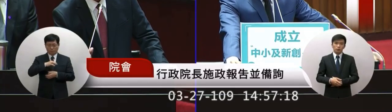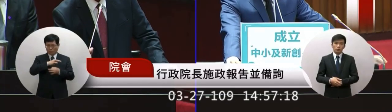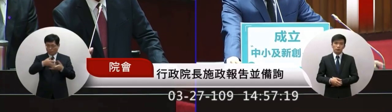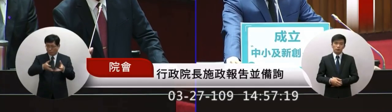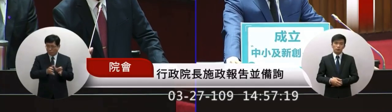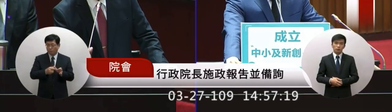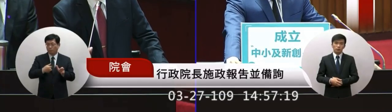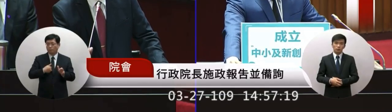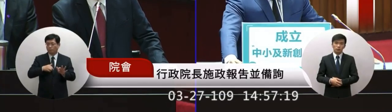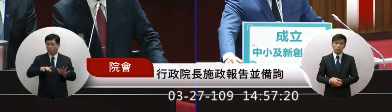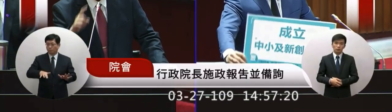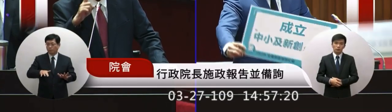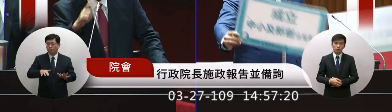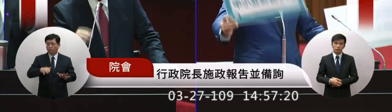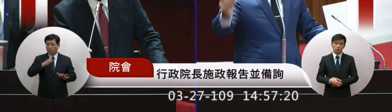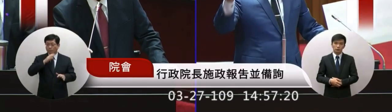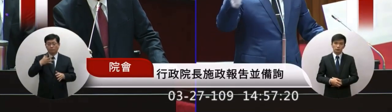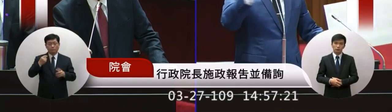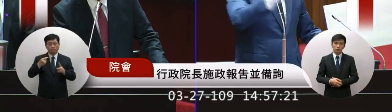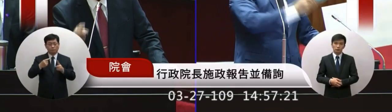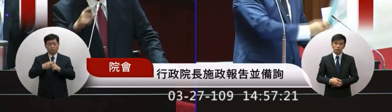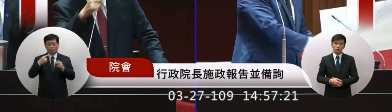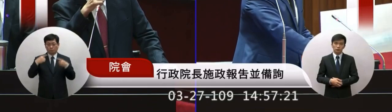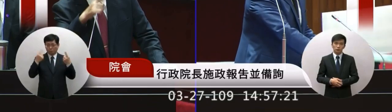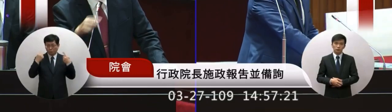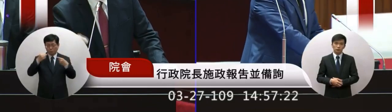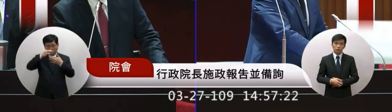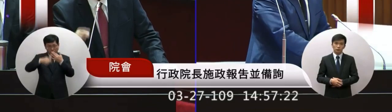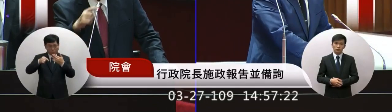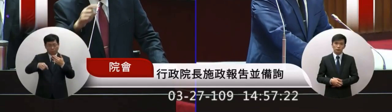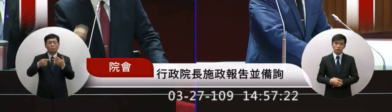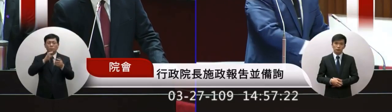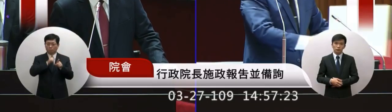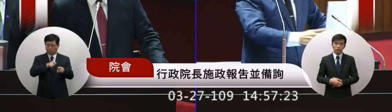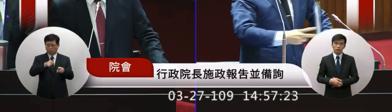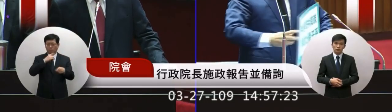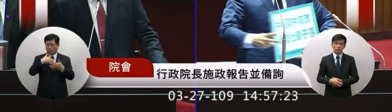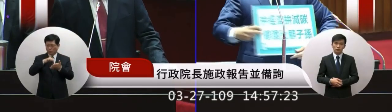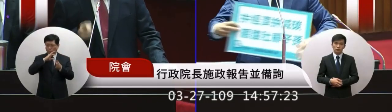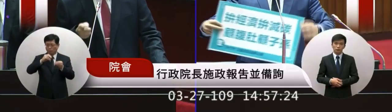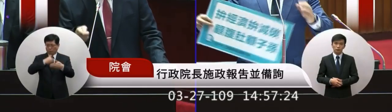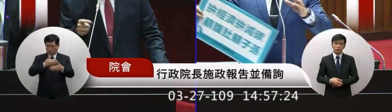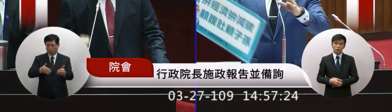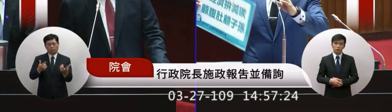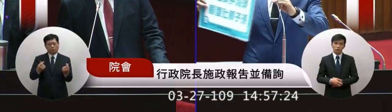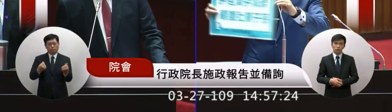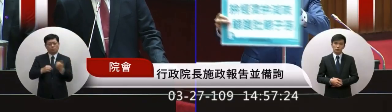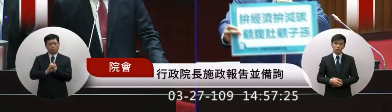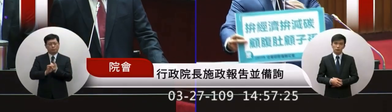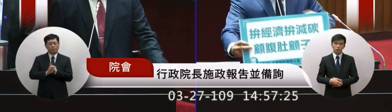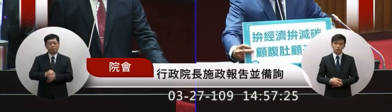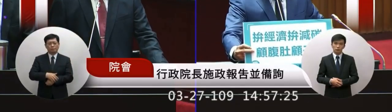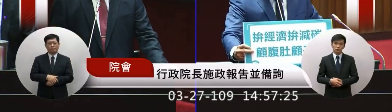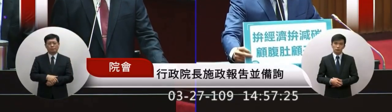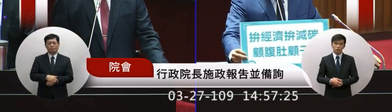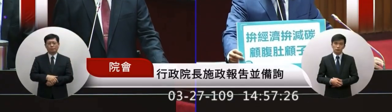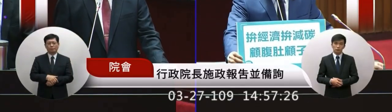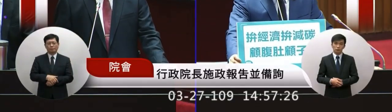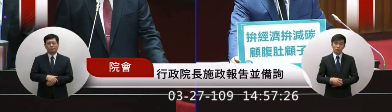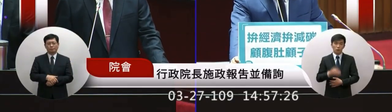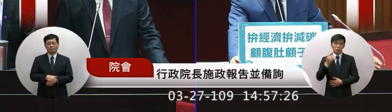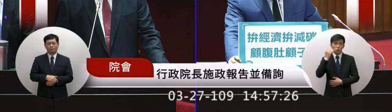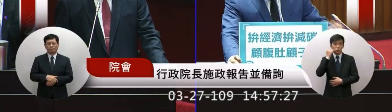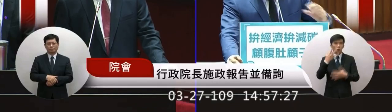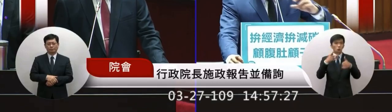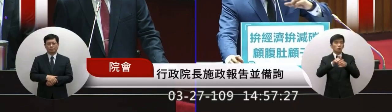家目前吼，咱的无人机的条例，迄个是一个沙盒的条例来在做试验。哎， 啊，哪有啥物问